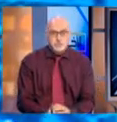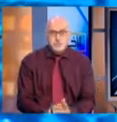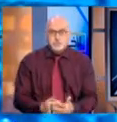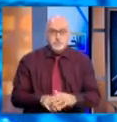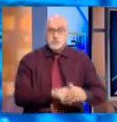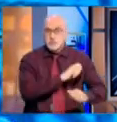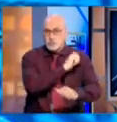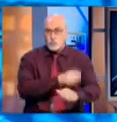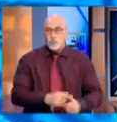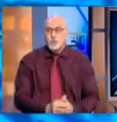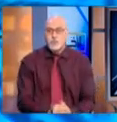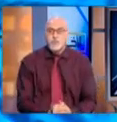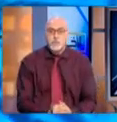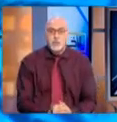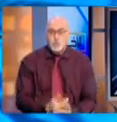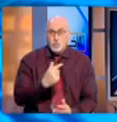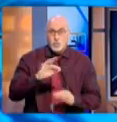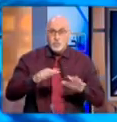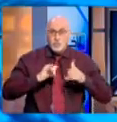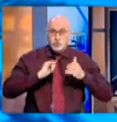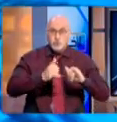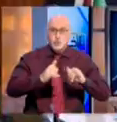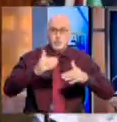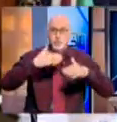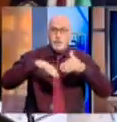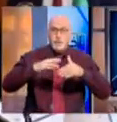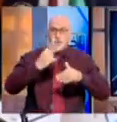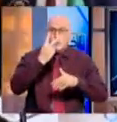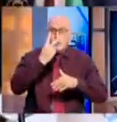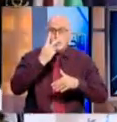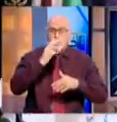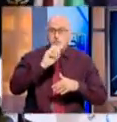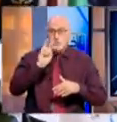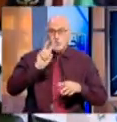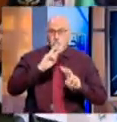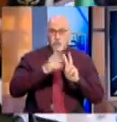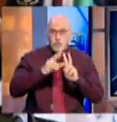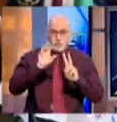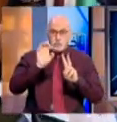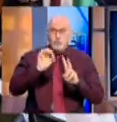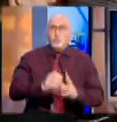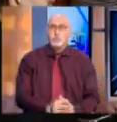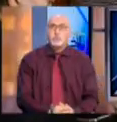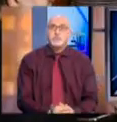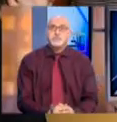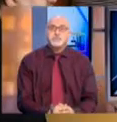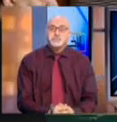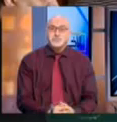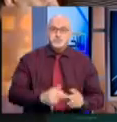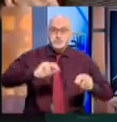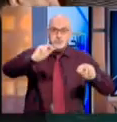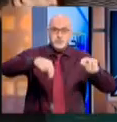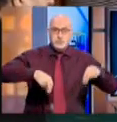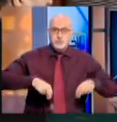رياضة الآن، وتحضيرا لألعاب البحر الأبيض المتوسط بوهران، أبرمت محافظة التظاهرة اتفاقية